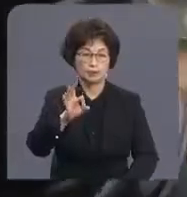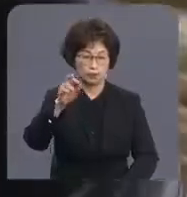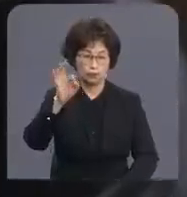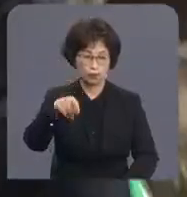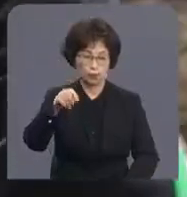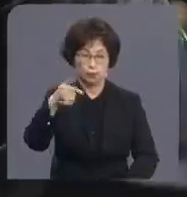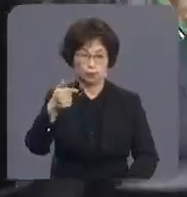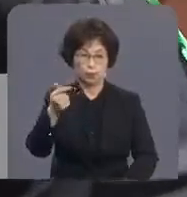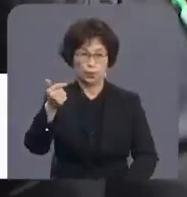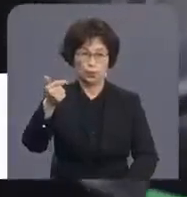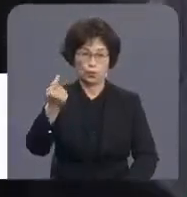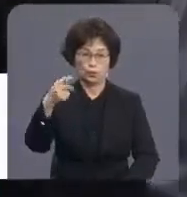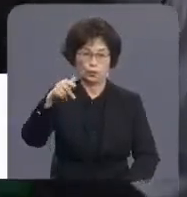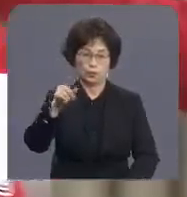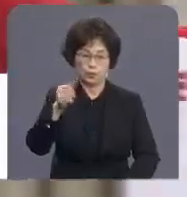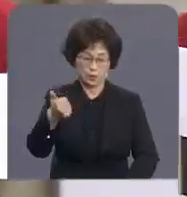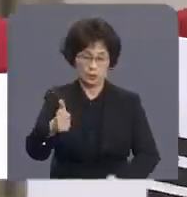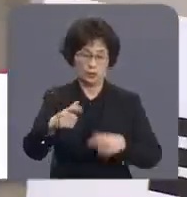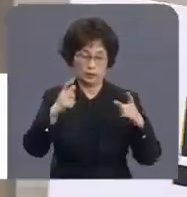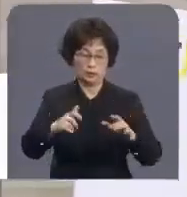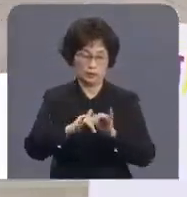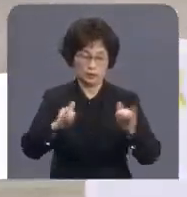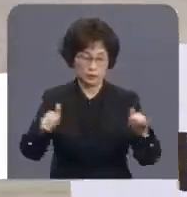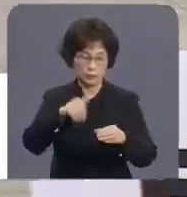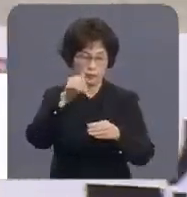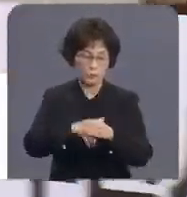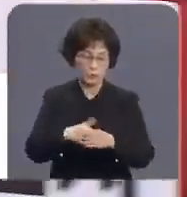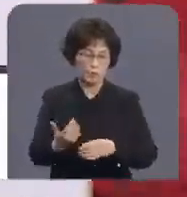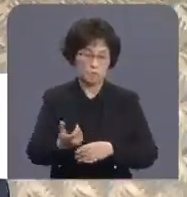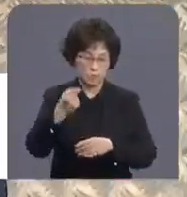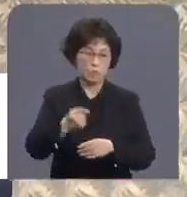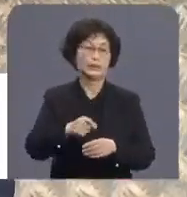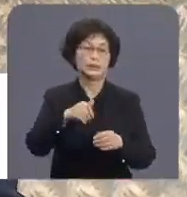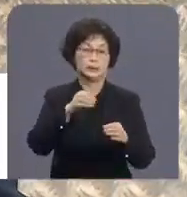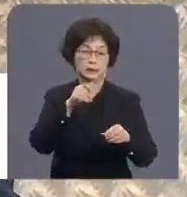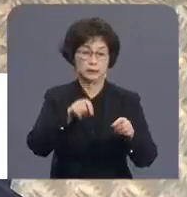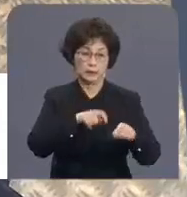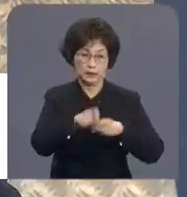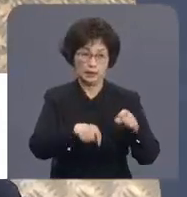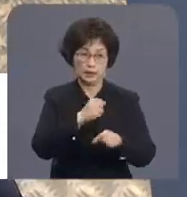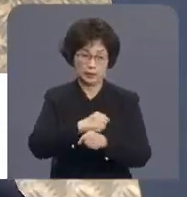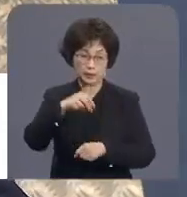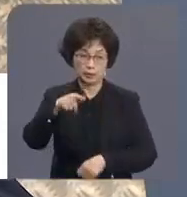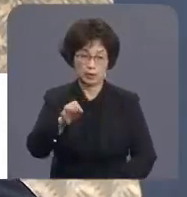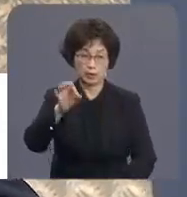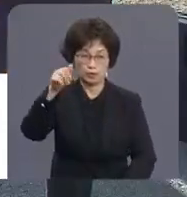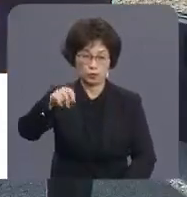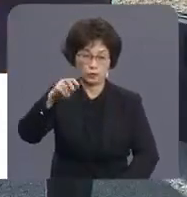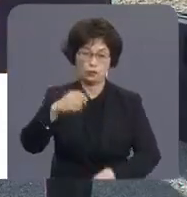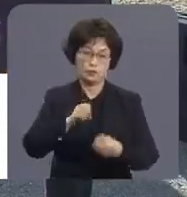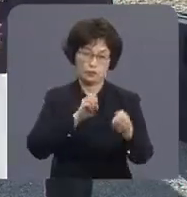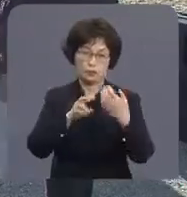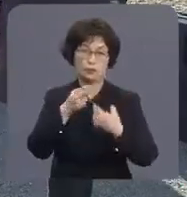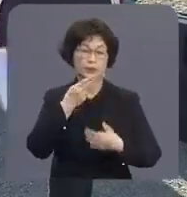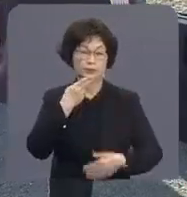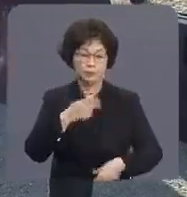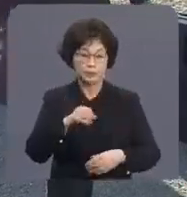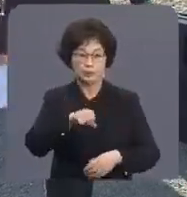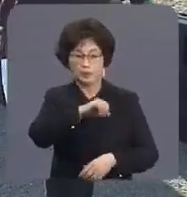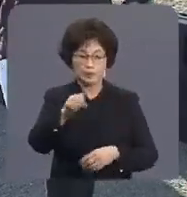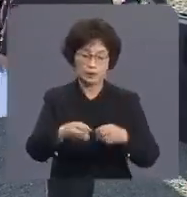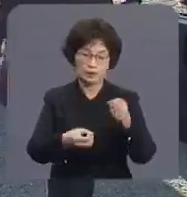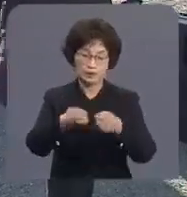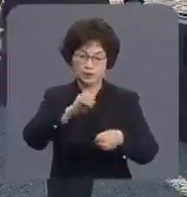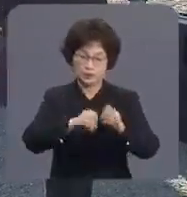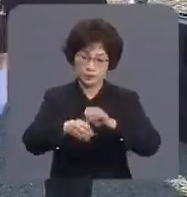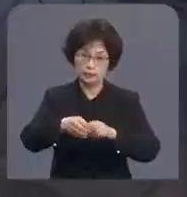후보 노정현 후보는 주민투표를 직각 실시하겠다 고 밝혔고 정규 제 후보는 답변이 없었습니다 세균 실험 실패